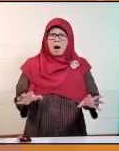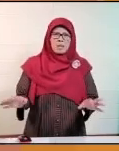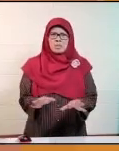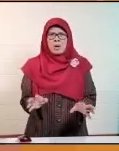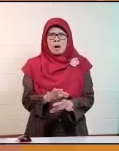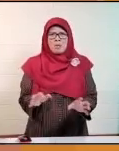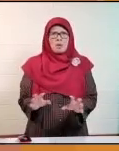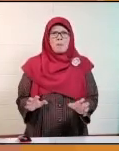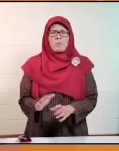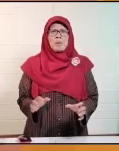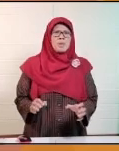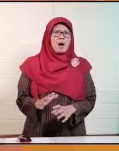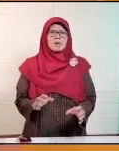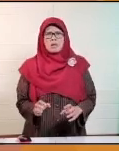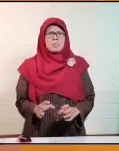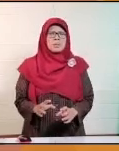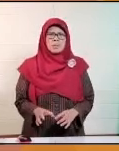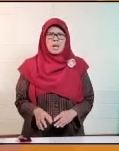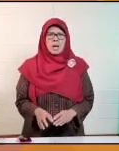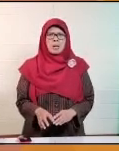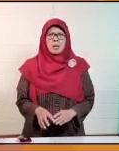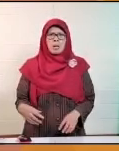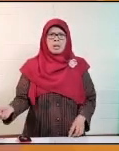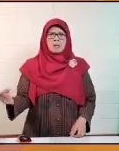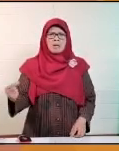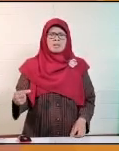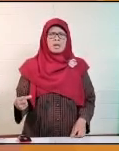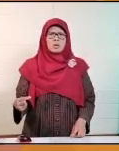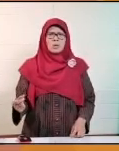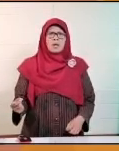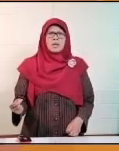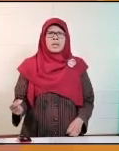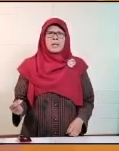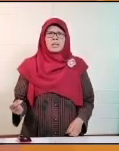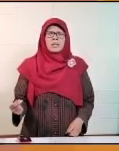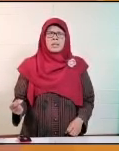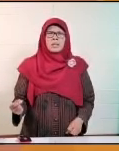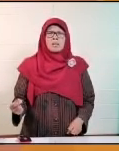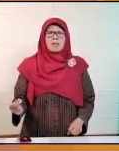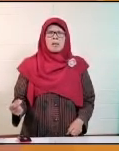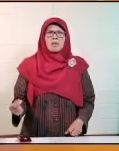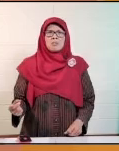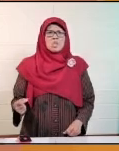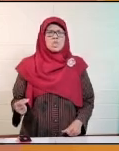Sebentar gitu ya nampak bergembira dengan teman-temannya eh ada yang nyeletuk dikit